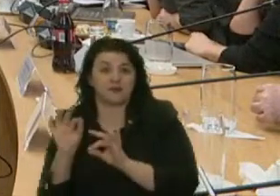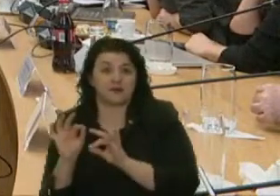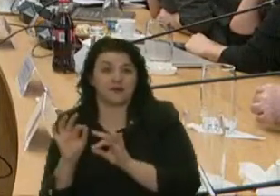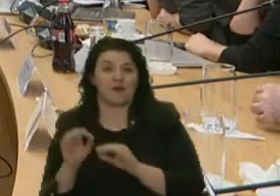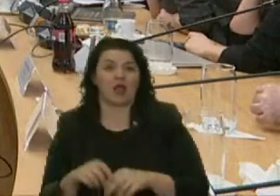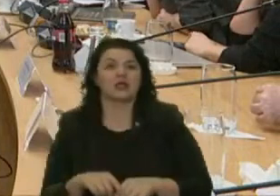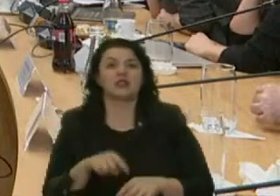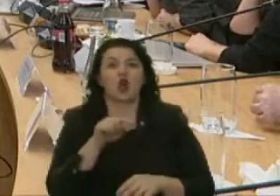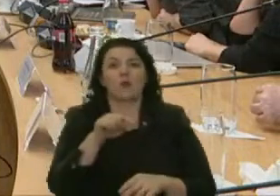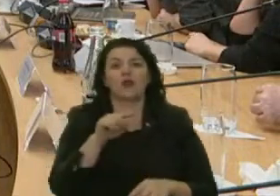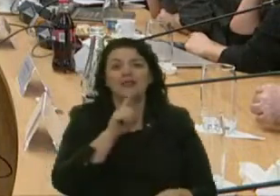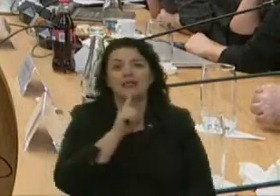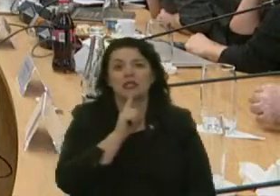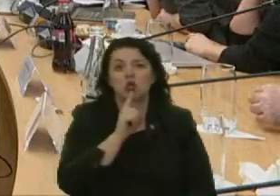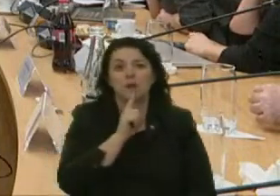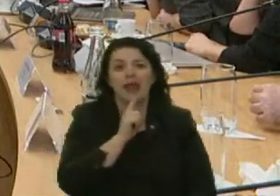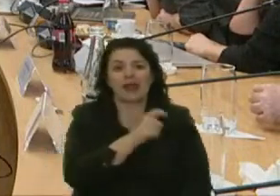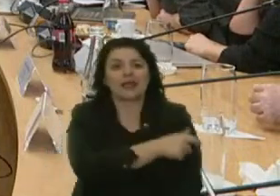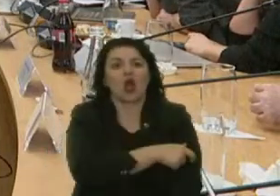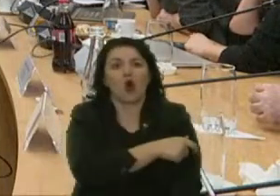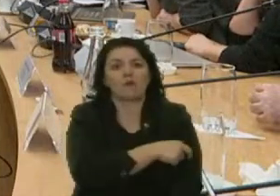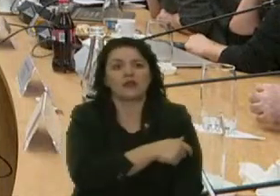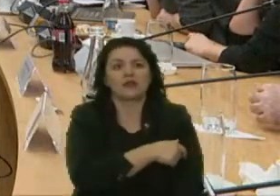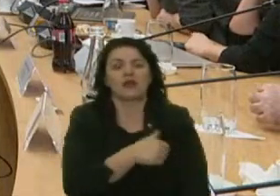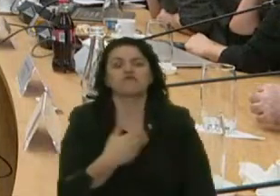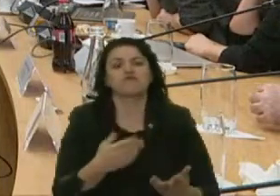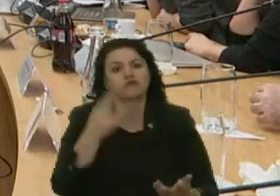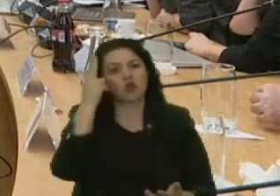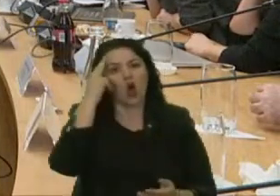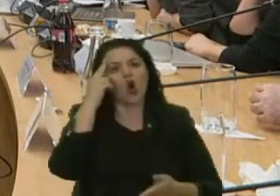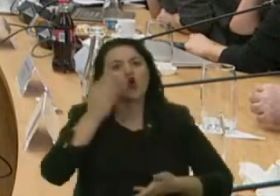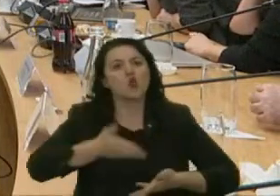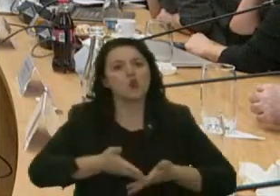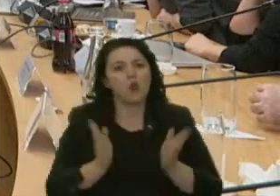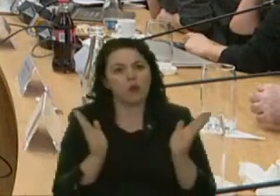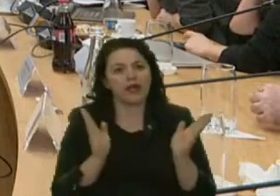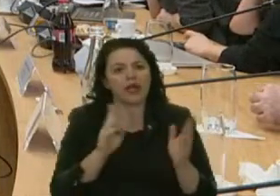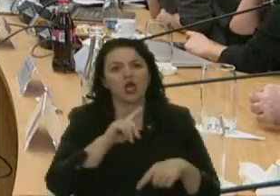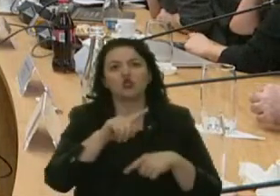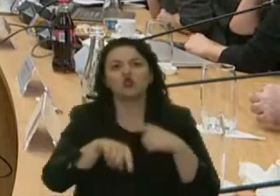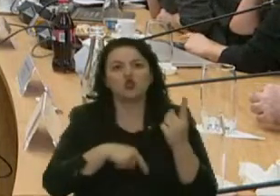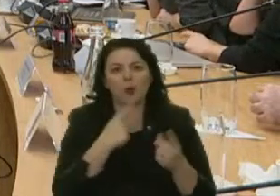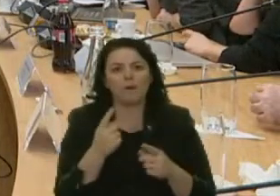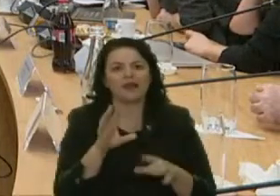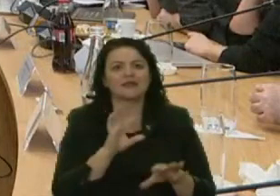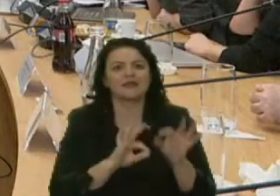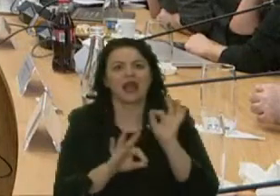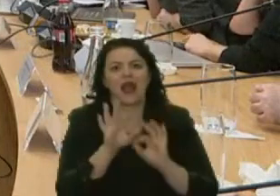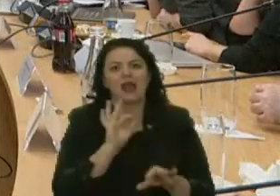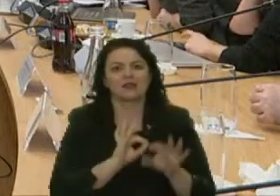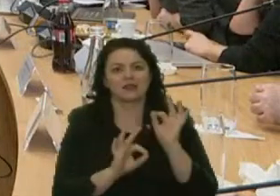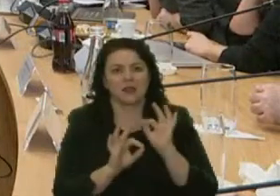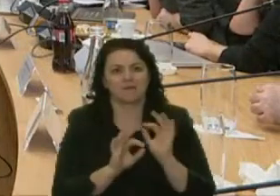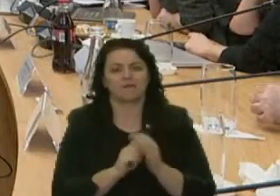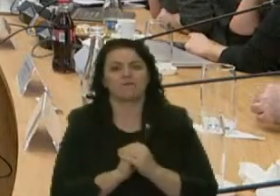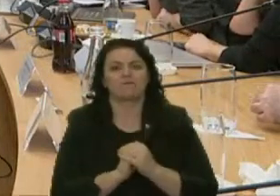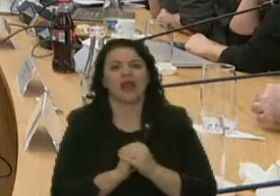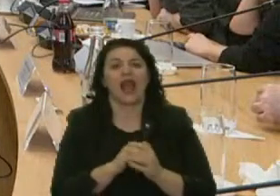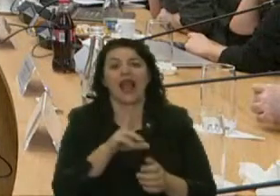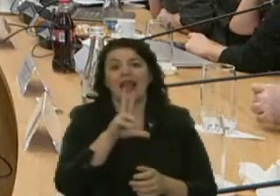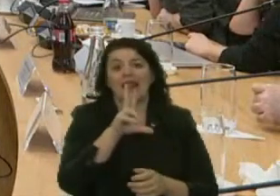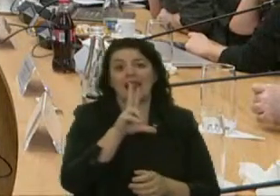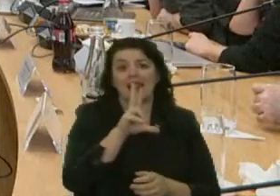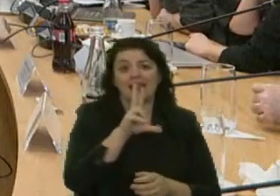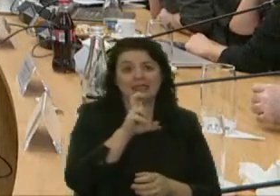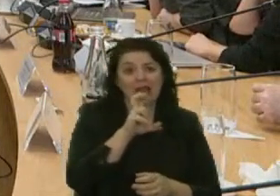componența nominală a comisiei Este adusă la cunoștință publică numai după încheierea sesiunii de selecție legea 350